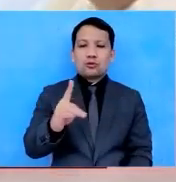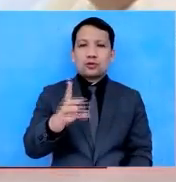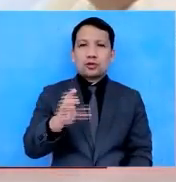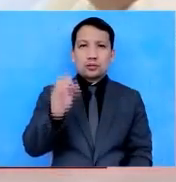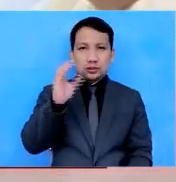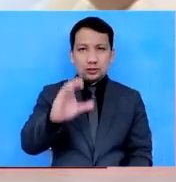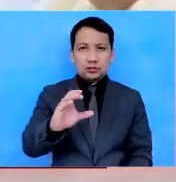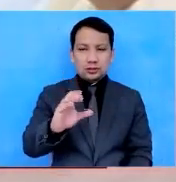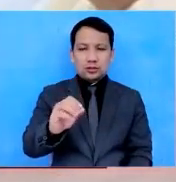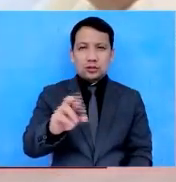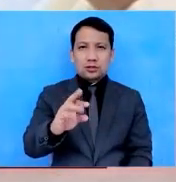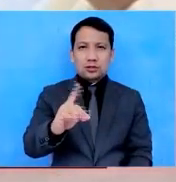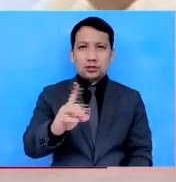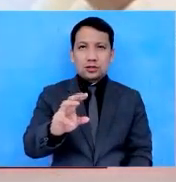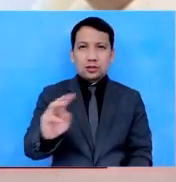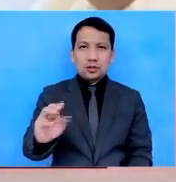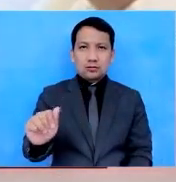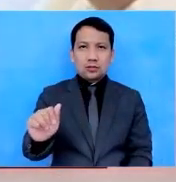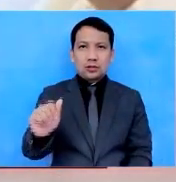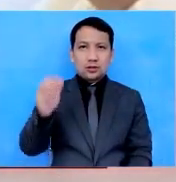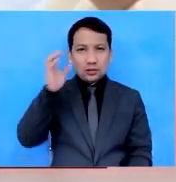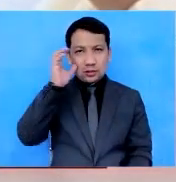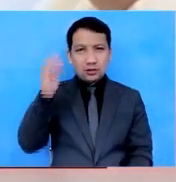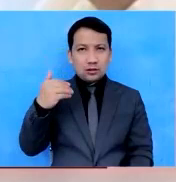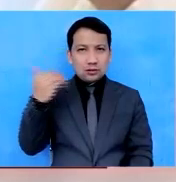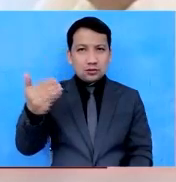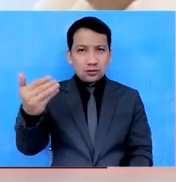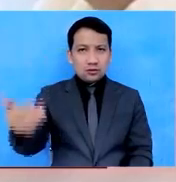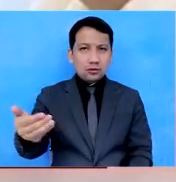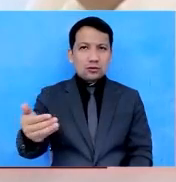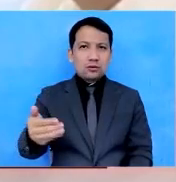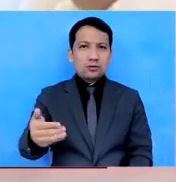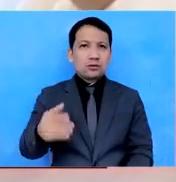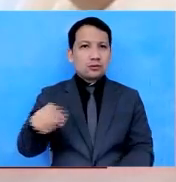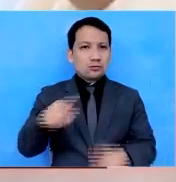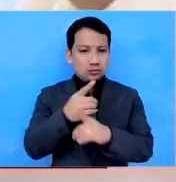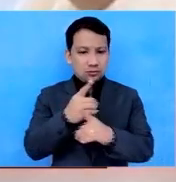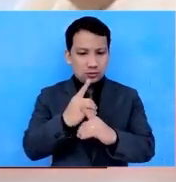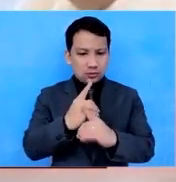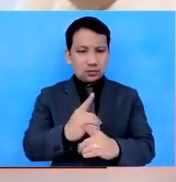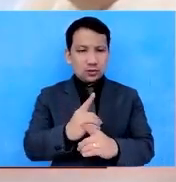mo yung mga henerasyon na i-depensa yung bansa.